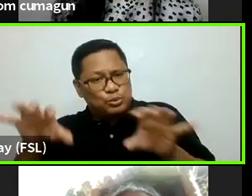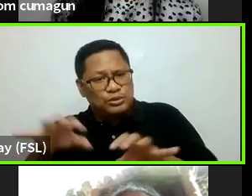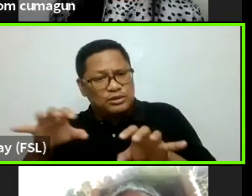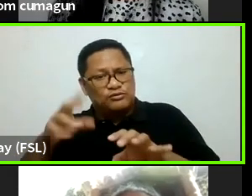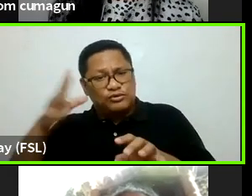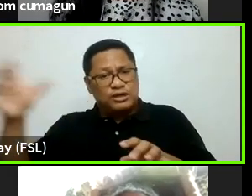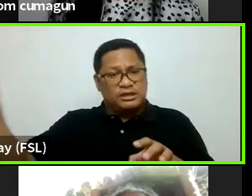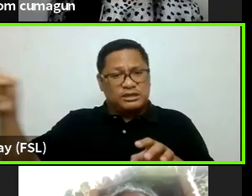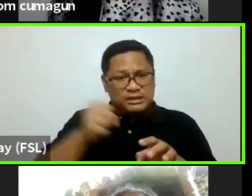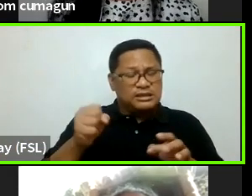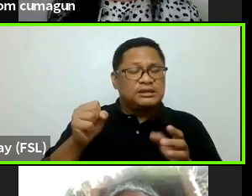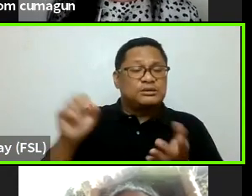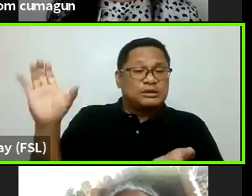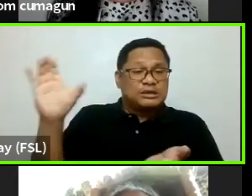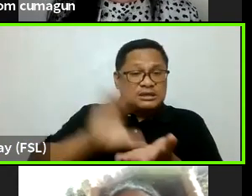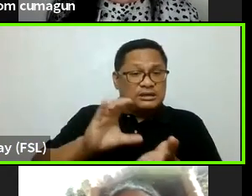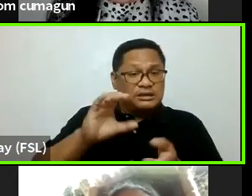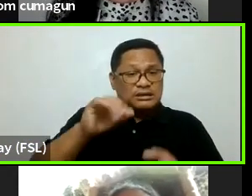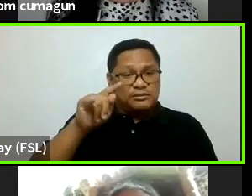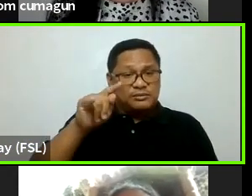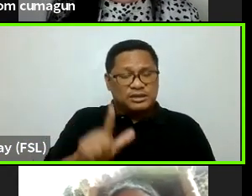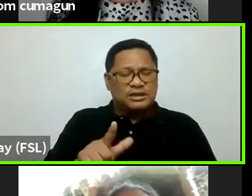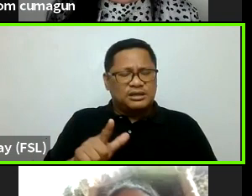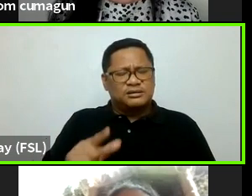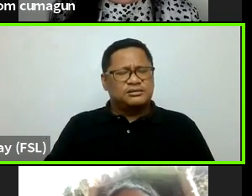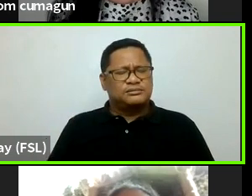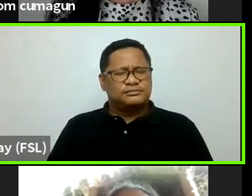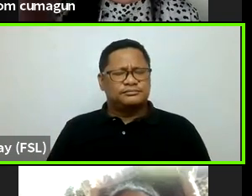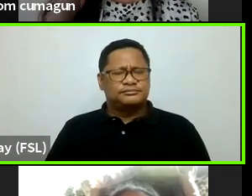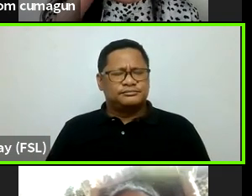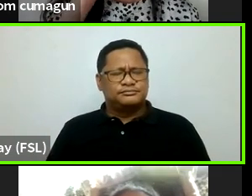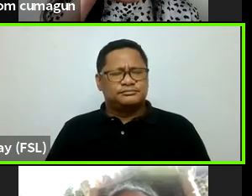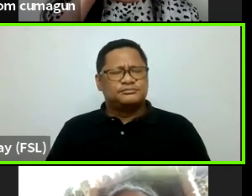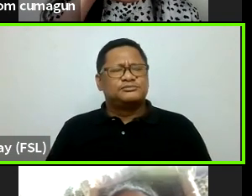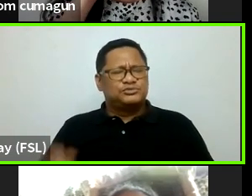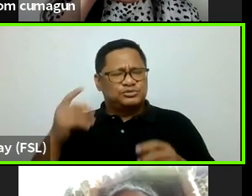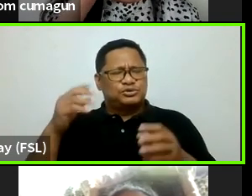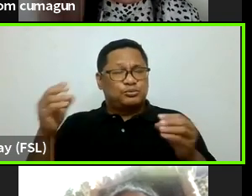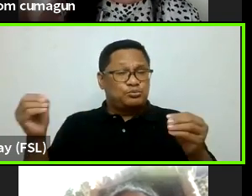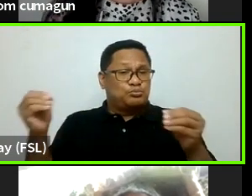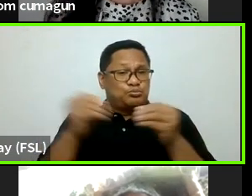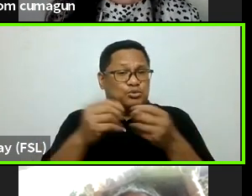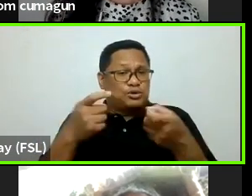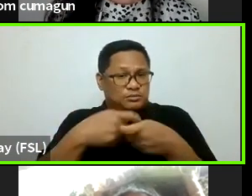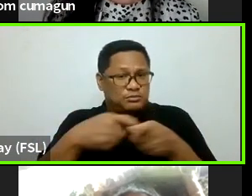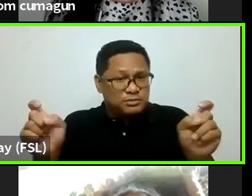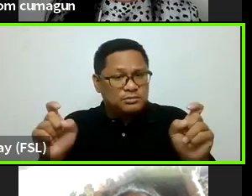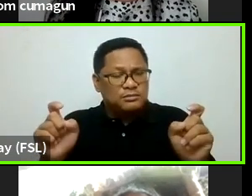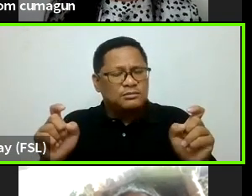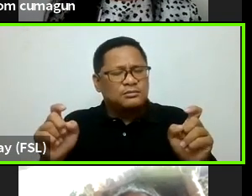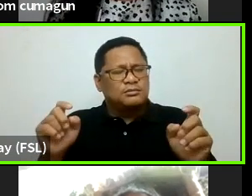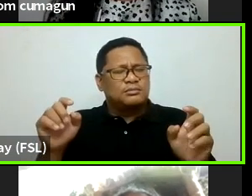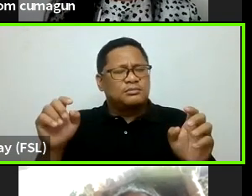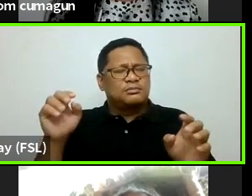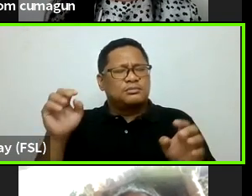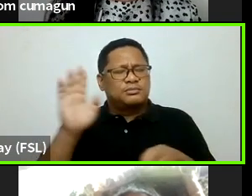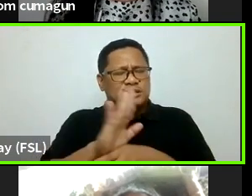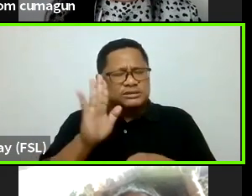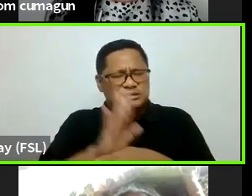puhunan para lalong tumatag yung, para lumaki yung negosyo, pwedeng gawin.